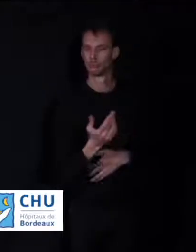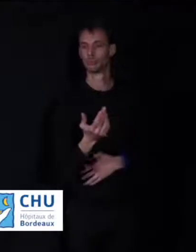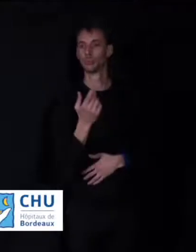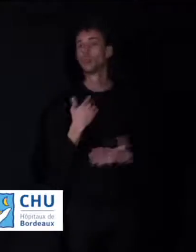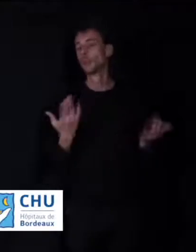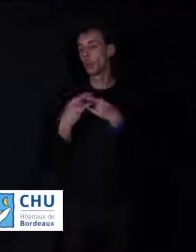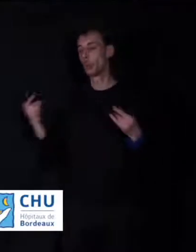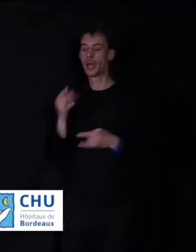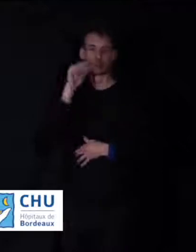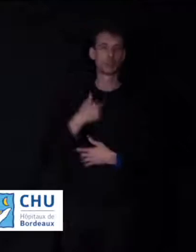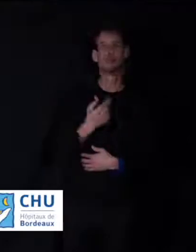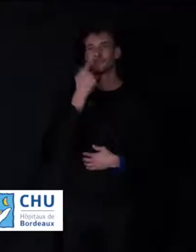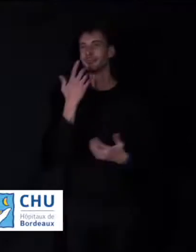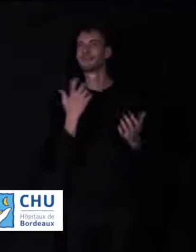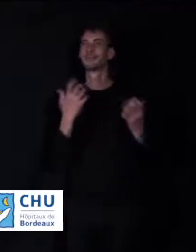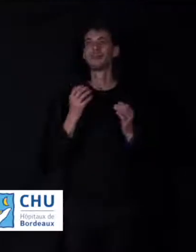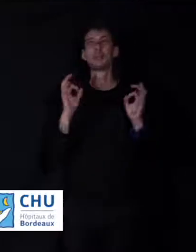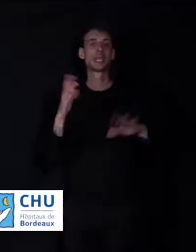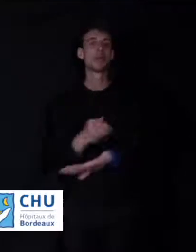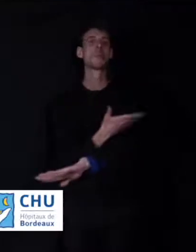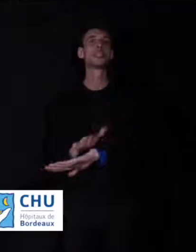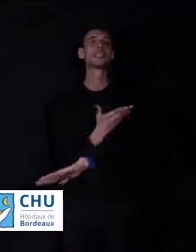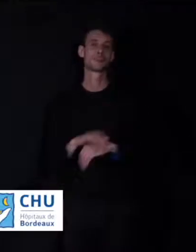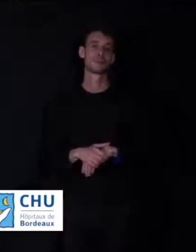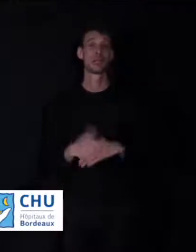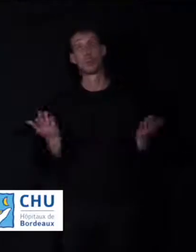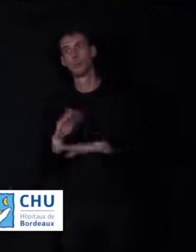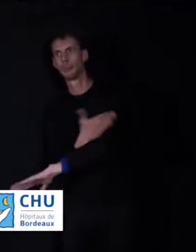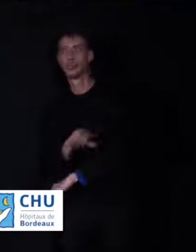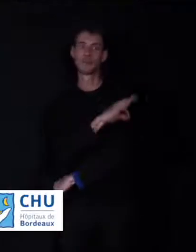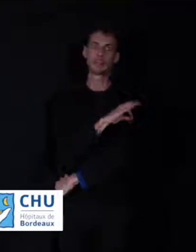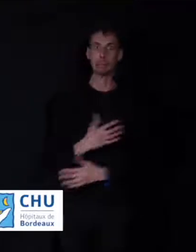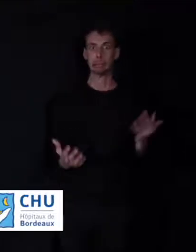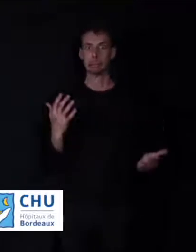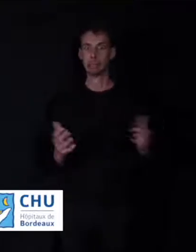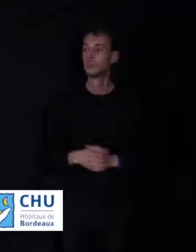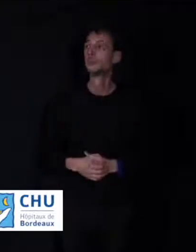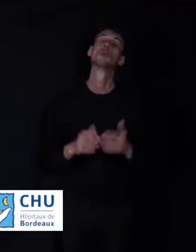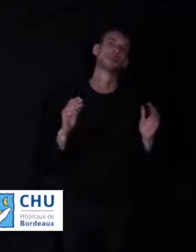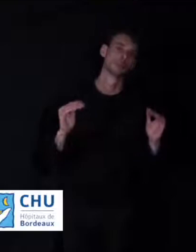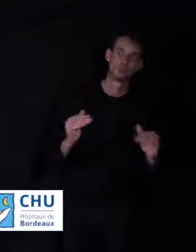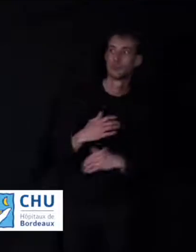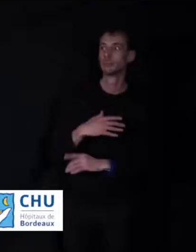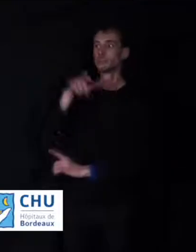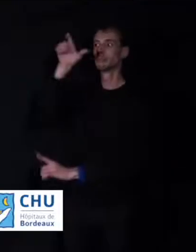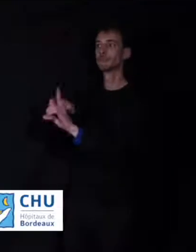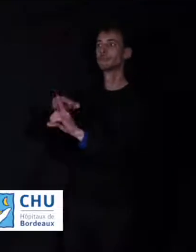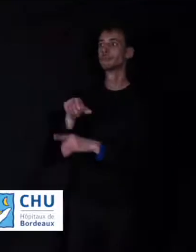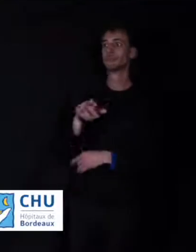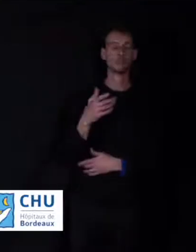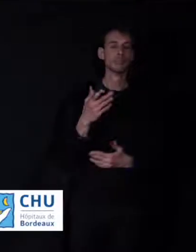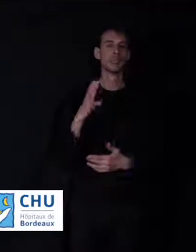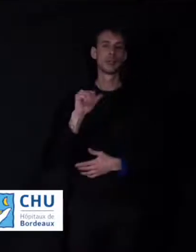et vaccin, c'est pas évident, mais Casimir Delavigne a écrit quelques mots que je vais vous citer concernant ses